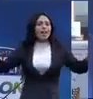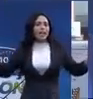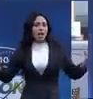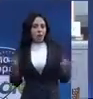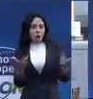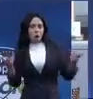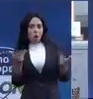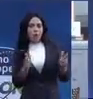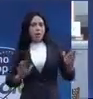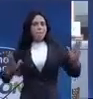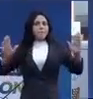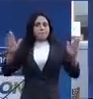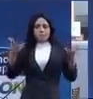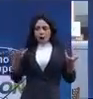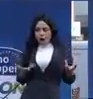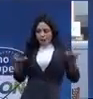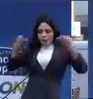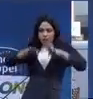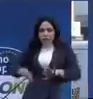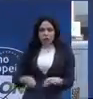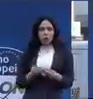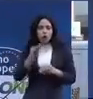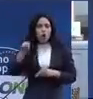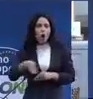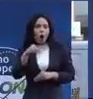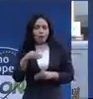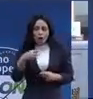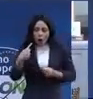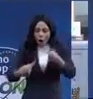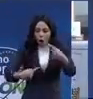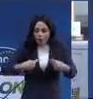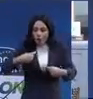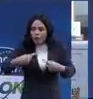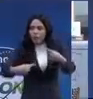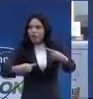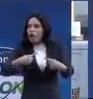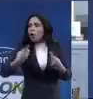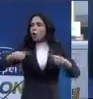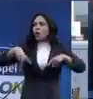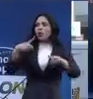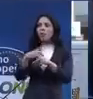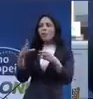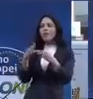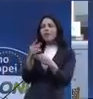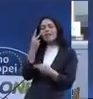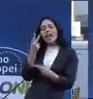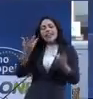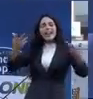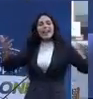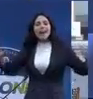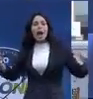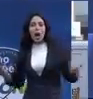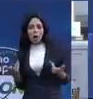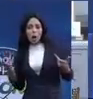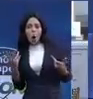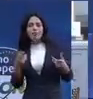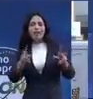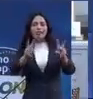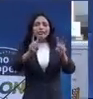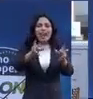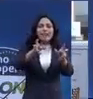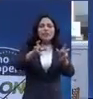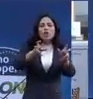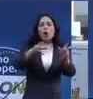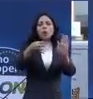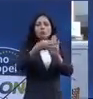ma dove finirà questa asticella che si abbassa sempre cosa dovremmo vedere quante trasmissioni io